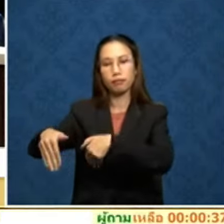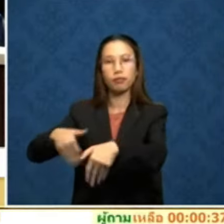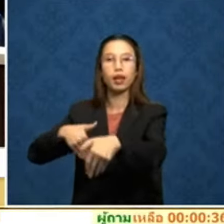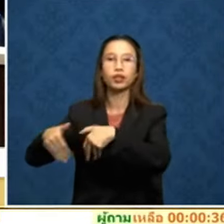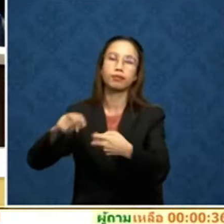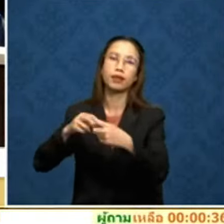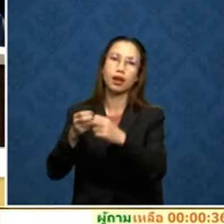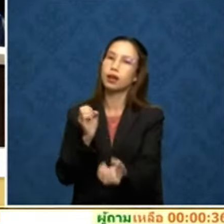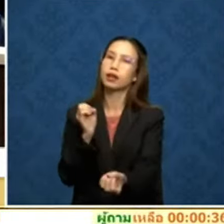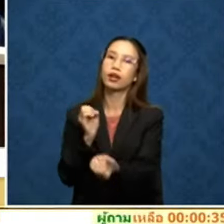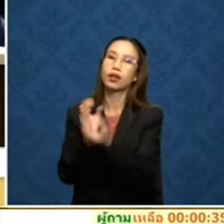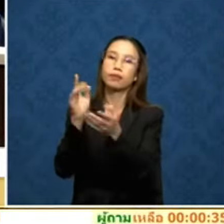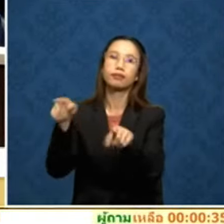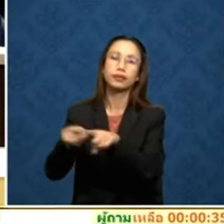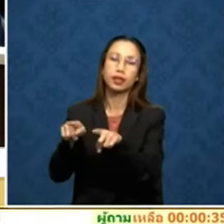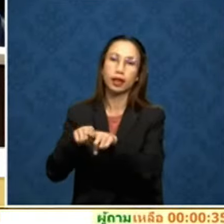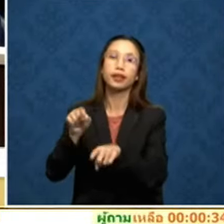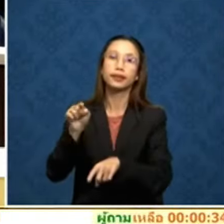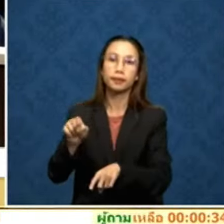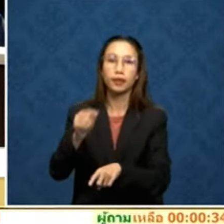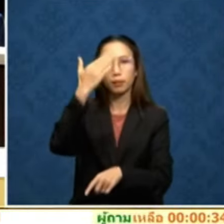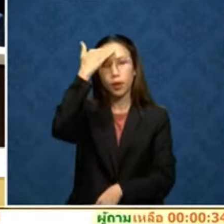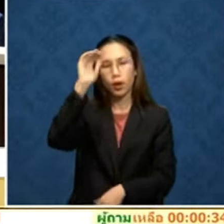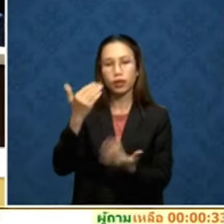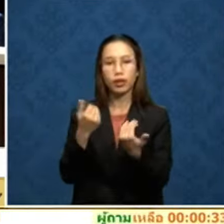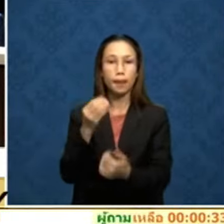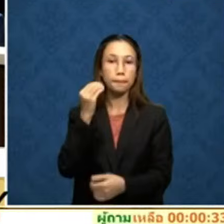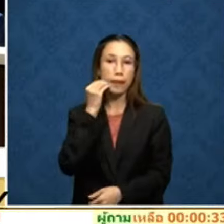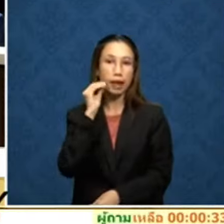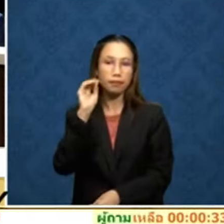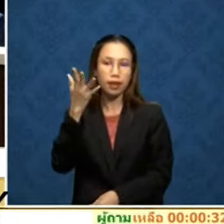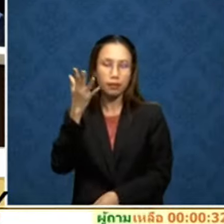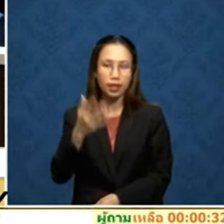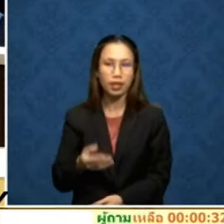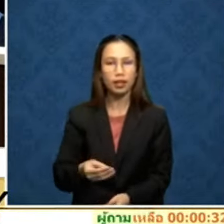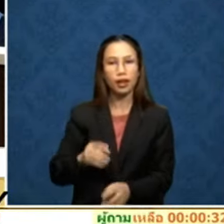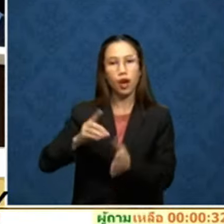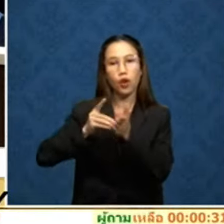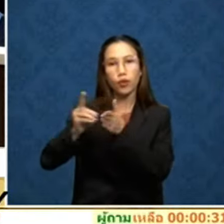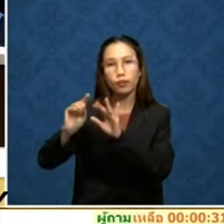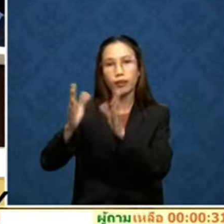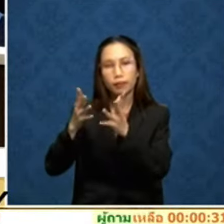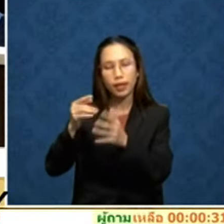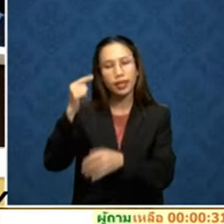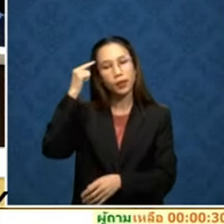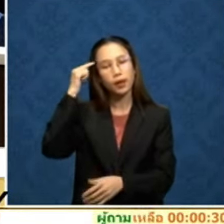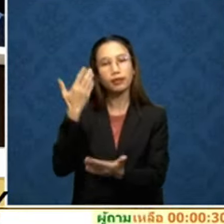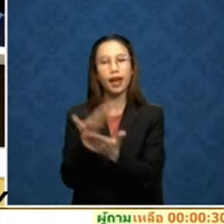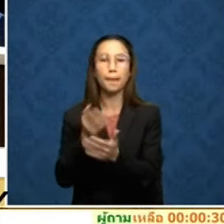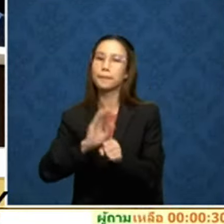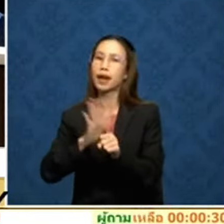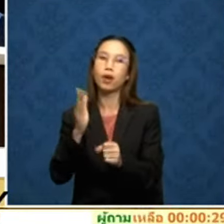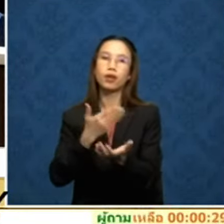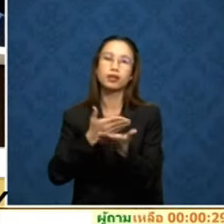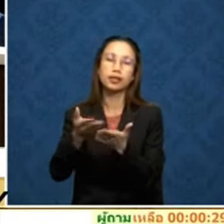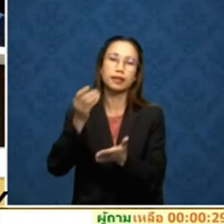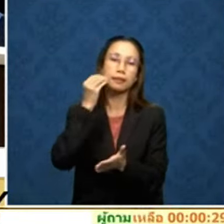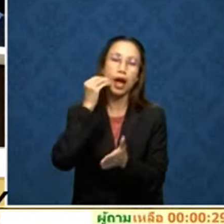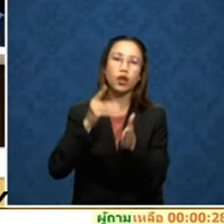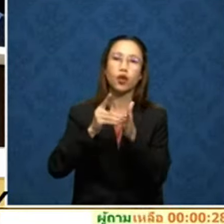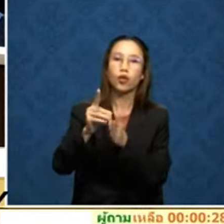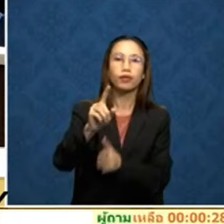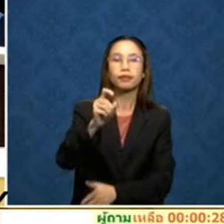กระทบเช่นเดียวกันจากการที่ตอนนี้ยังไม่มีบ้านยังไม่มีที่อยู่อาศัยก็อาจจะไม่สามารถที่จะมีเงินมากพอที่จะซื้อบ้านอีกได้แล้วนะ